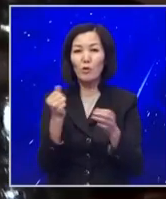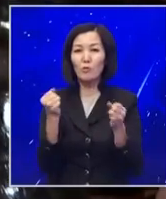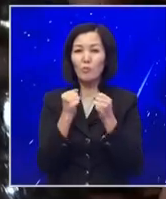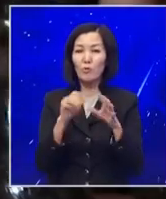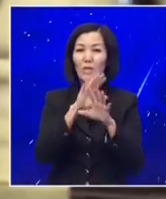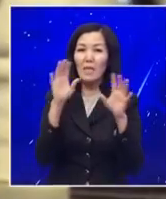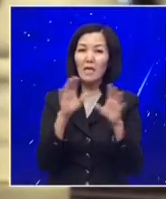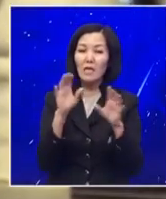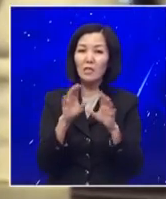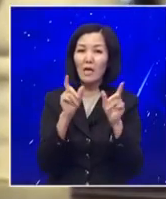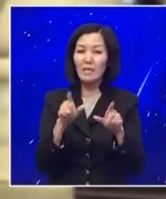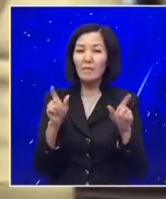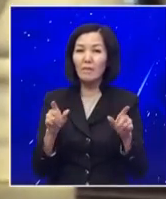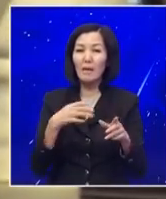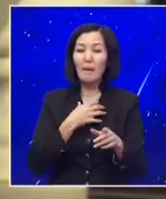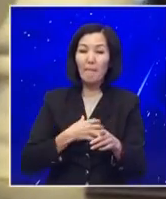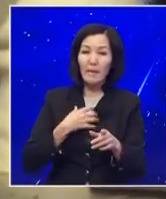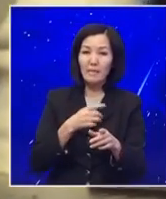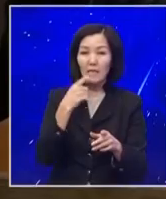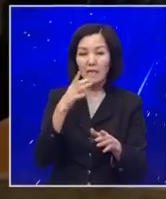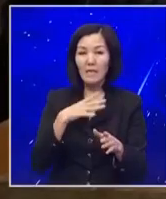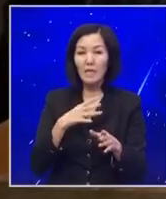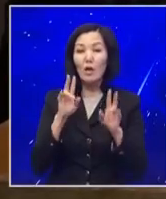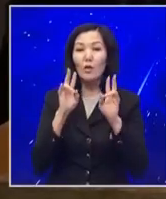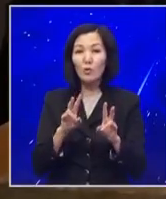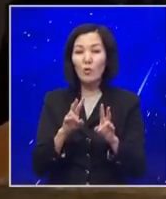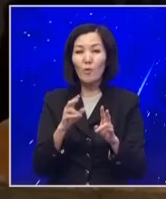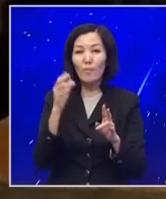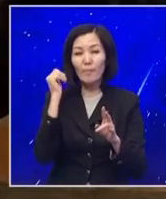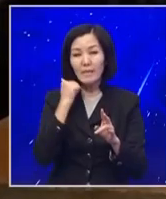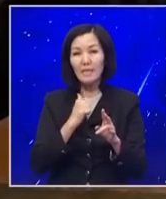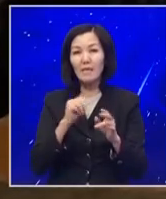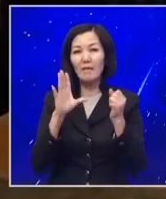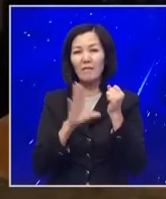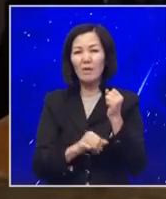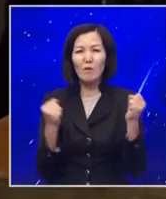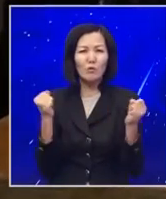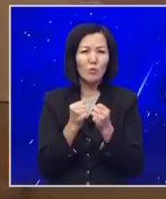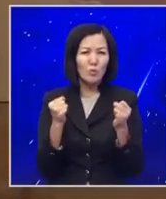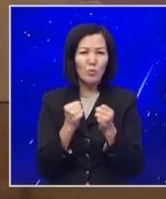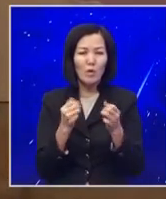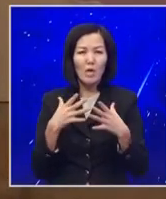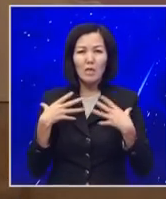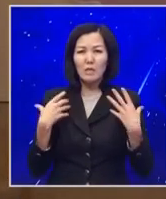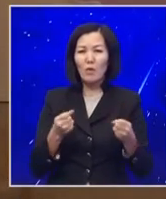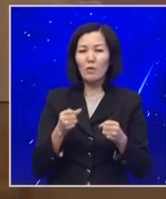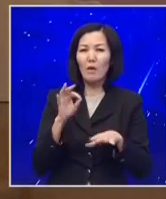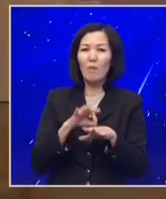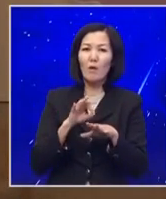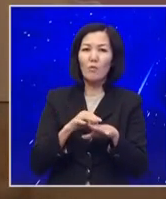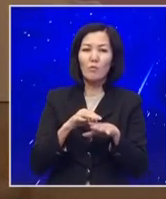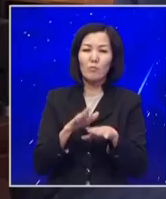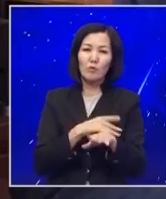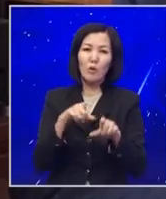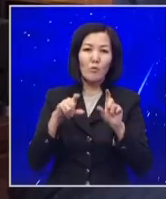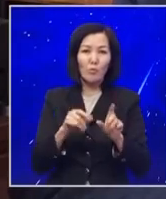күтімді қажет ететін жандар үшін маңызды екенін айтады. Алайда соңғы уақытта нысан іші суық. Сау адамның өзі байыз тауып отыра